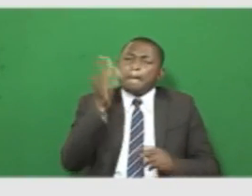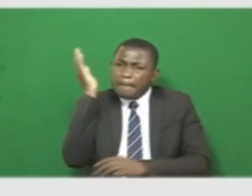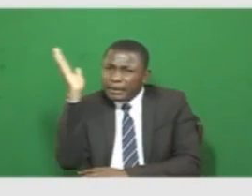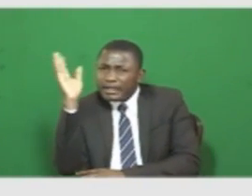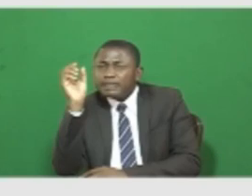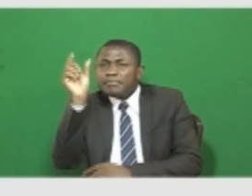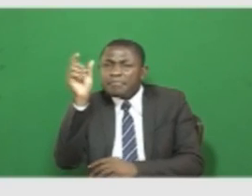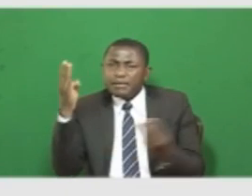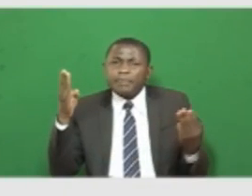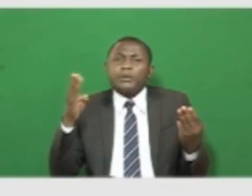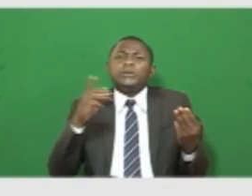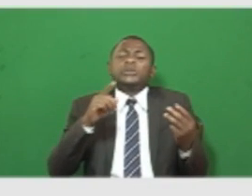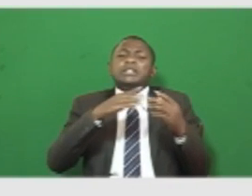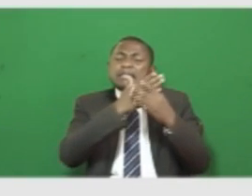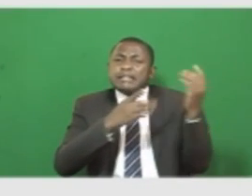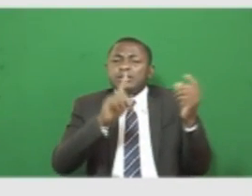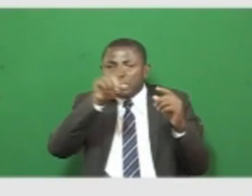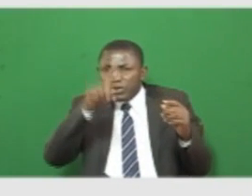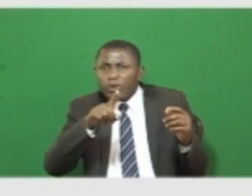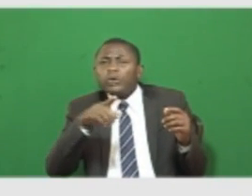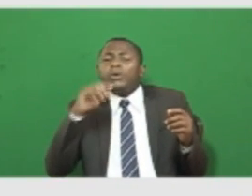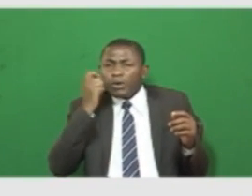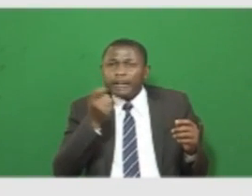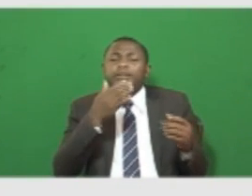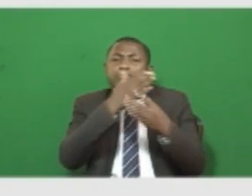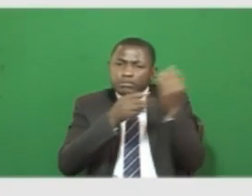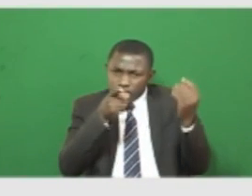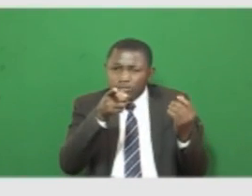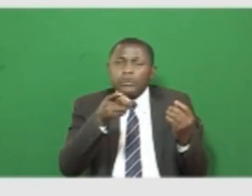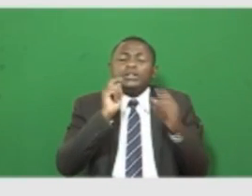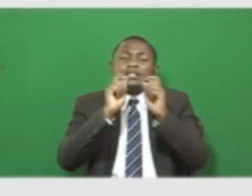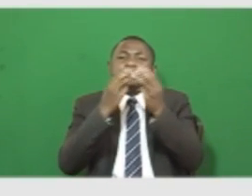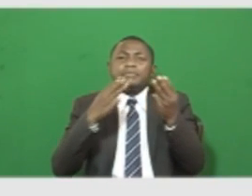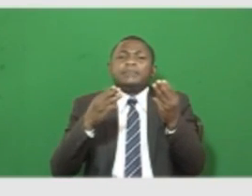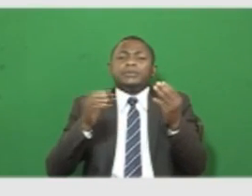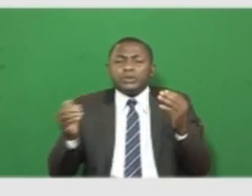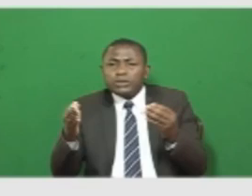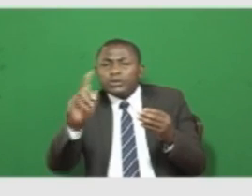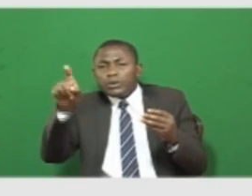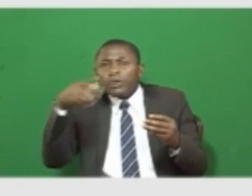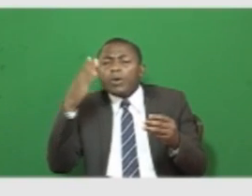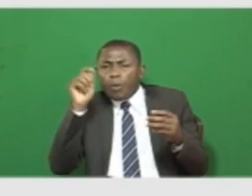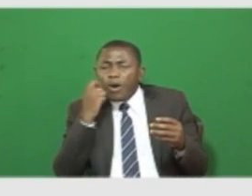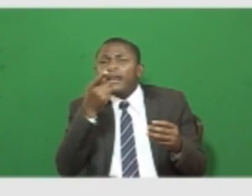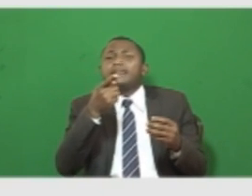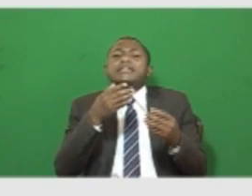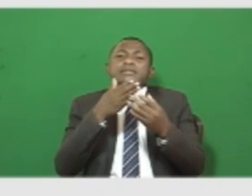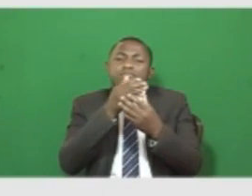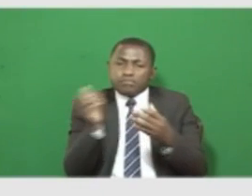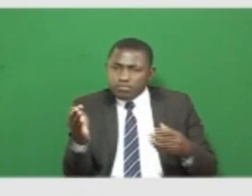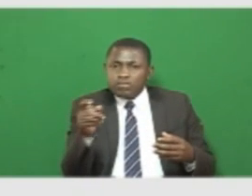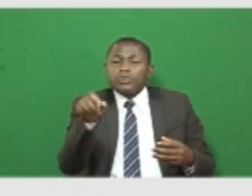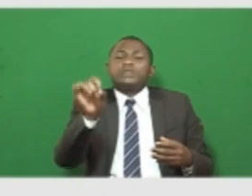kuba. Unobireiko iwe. Iwe unoti munhu arege kuita upombwe. Unoitirei upombwe iwe. Iwe